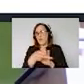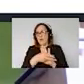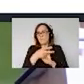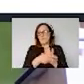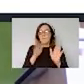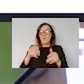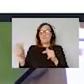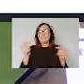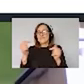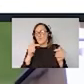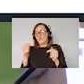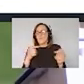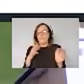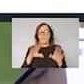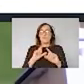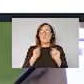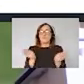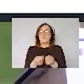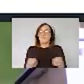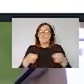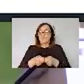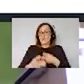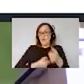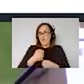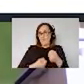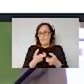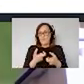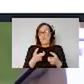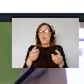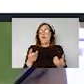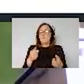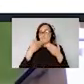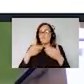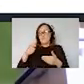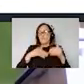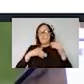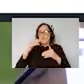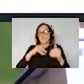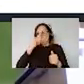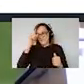mogę dyskutować, możemy razem coś robić i dzięki temu budujemy społeczność, budujemy tę